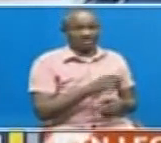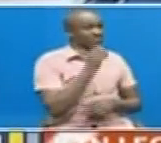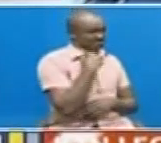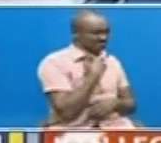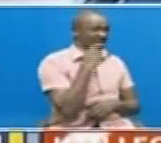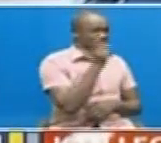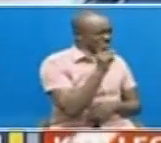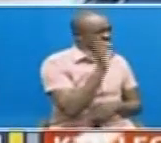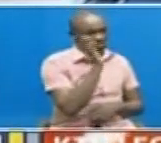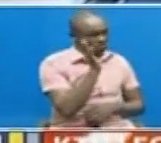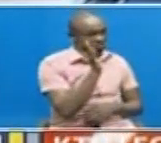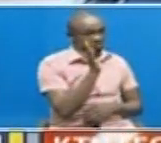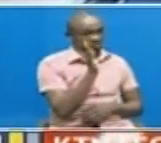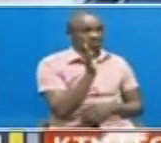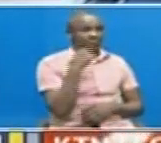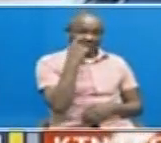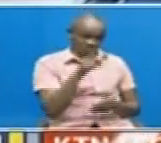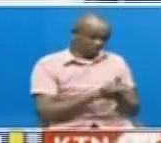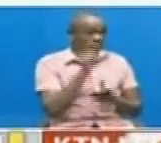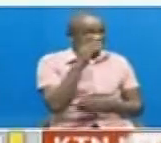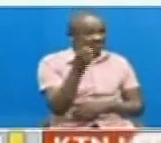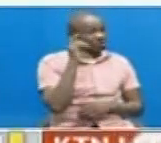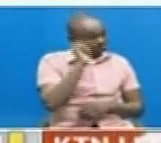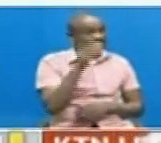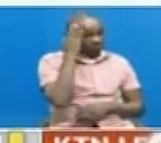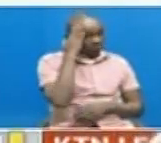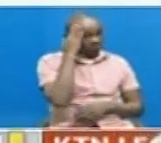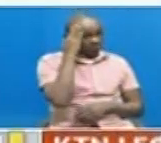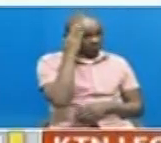hivyo sana. Na, ni vipi? Aya. Kuna kitu kimoja ambacho mimi huwa